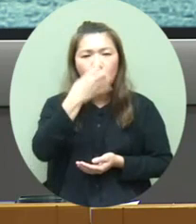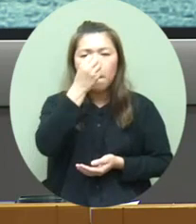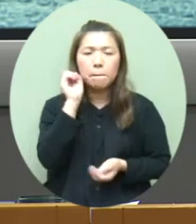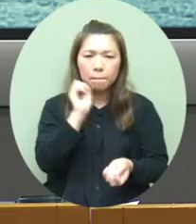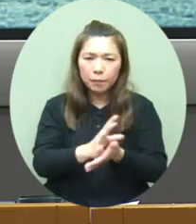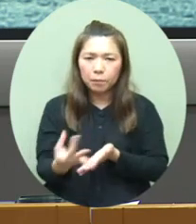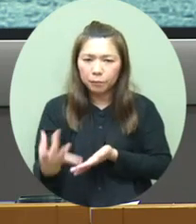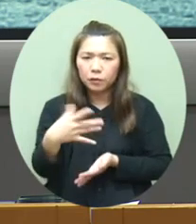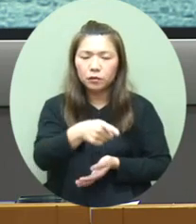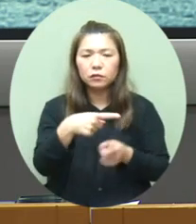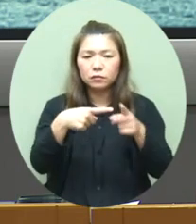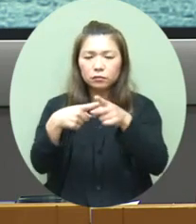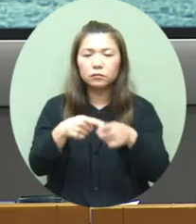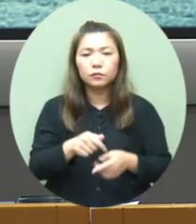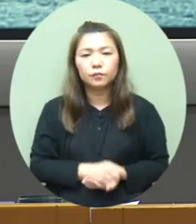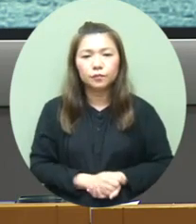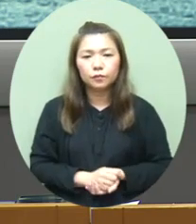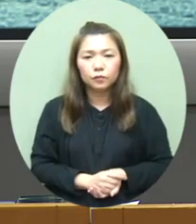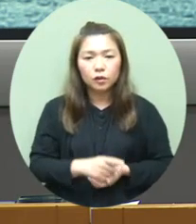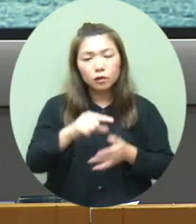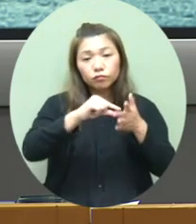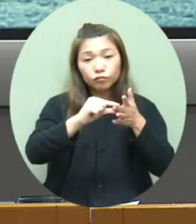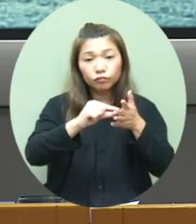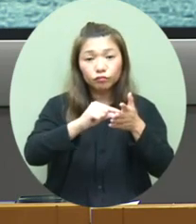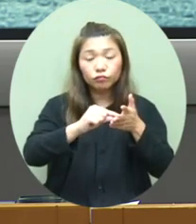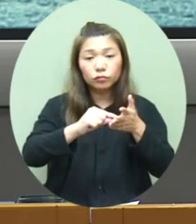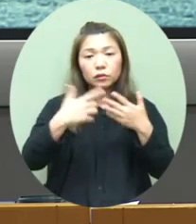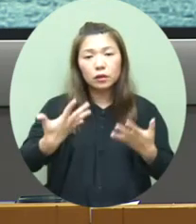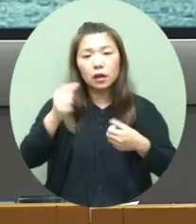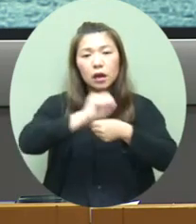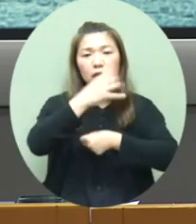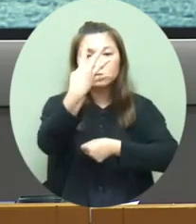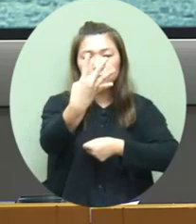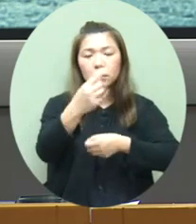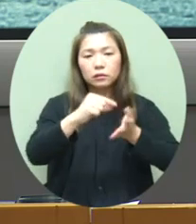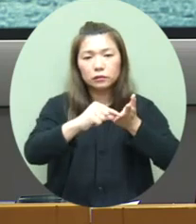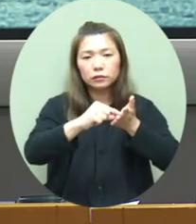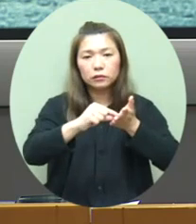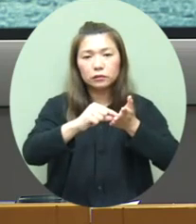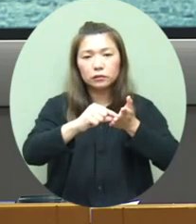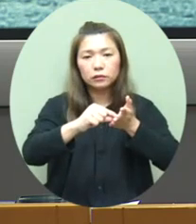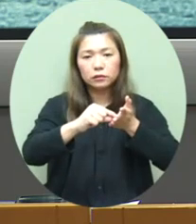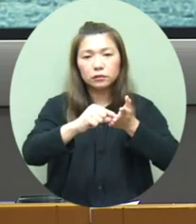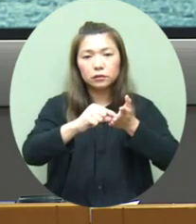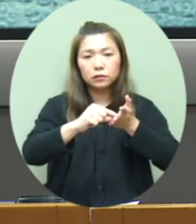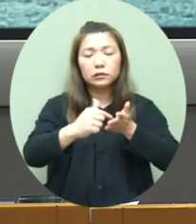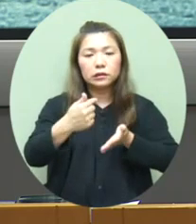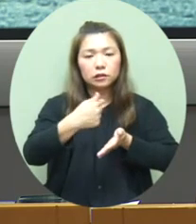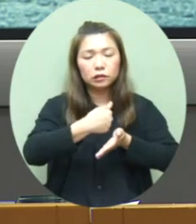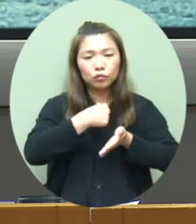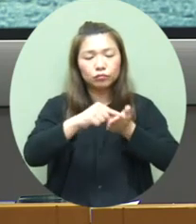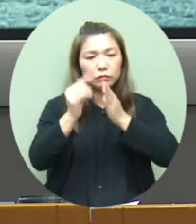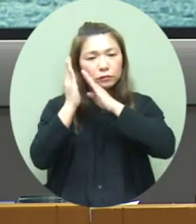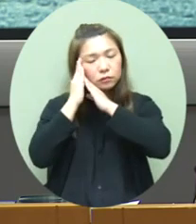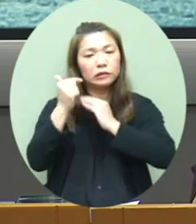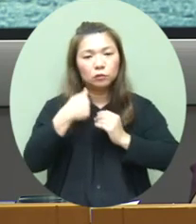案。我們在院舍方面呢，今天就有4個院舍呢是需要有一些院友呢需要